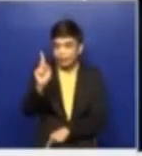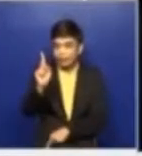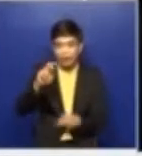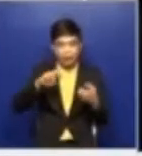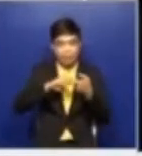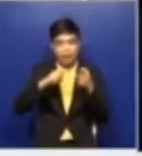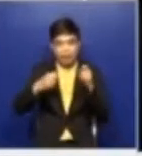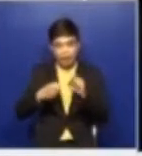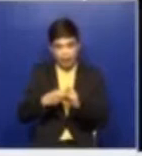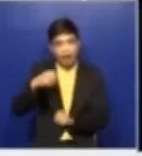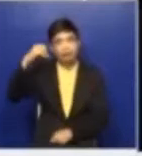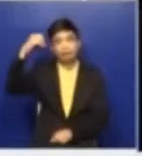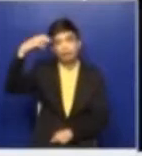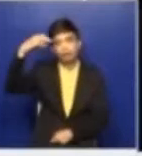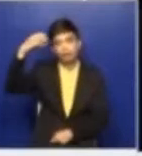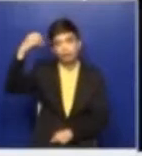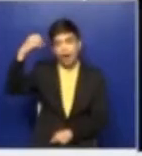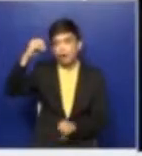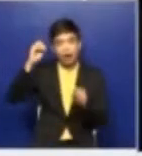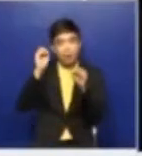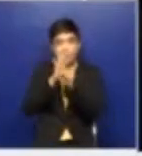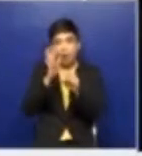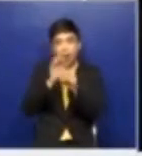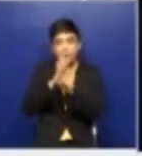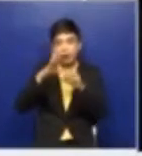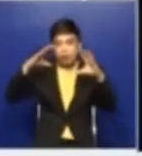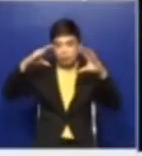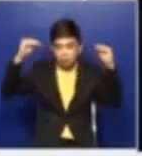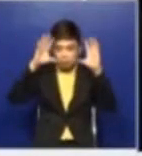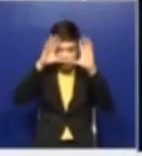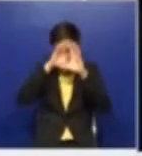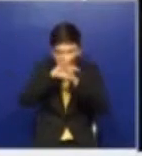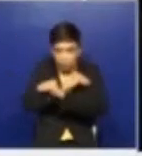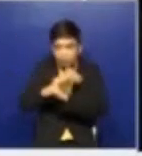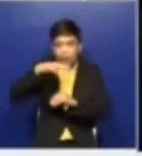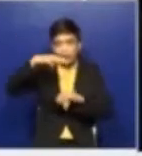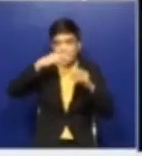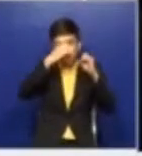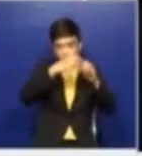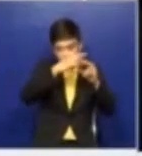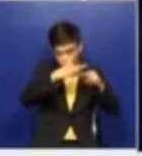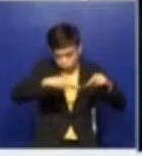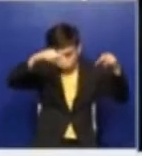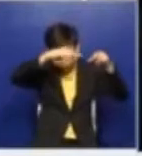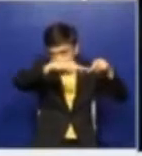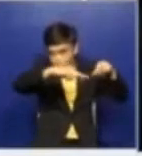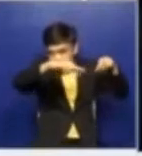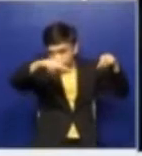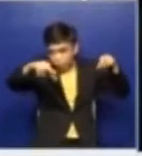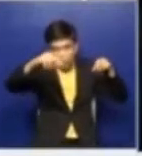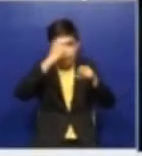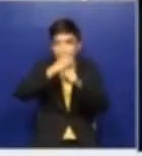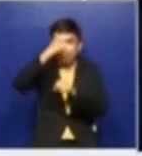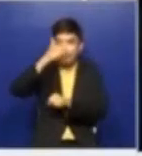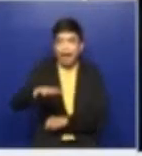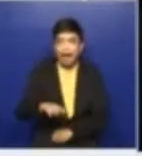ที่ไฟฟ้าแสงสว่างไม่เพียงพอไม่สามารถติดตั้งได้น้ำประปาในบางหมู่บ้